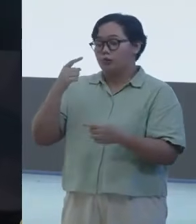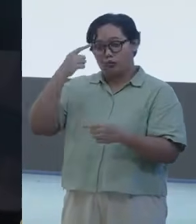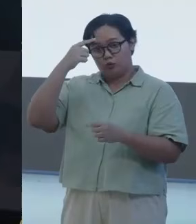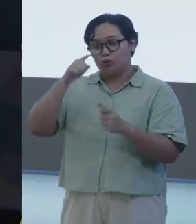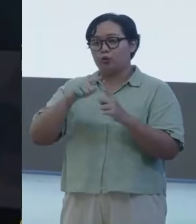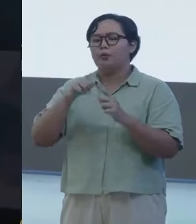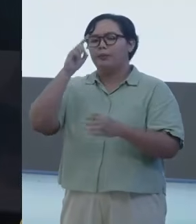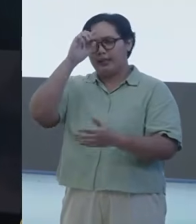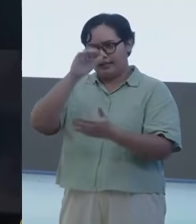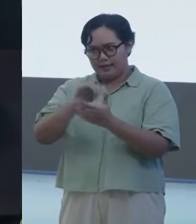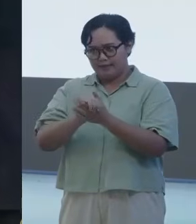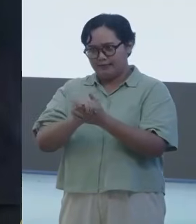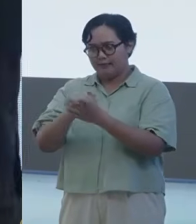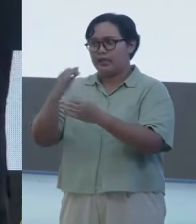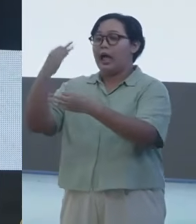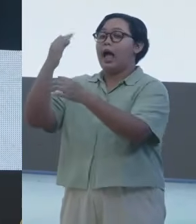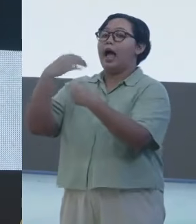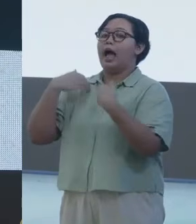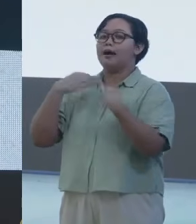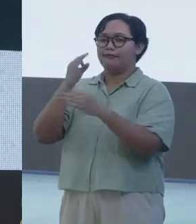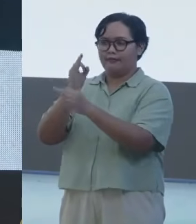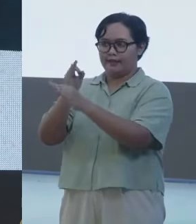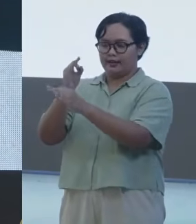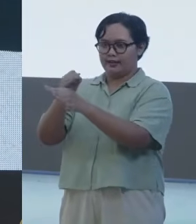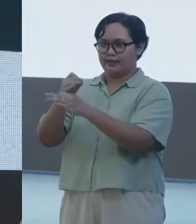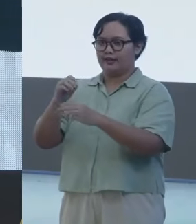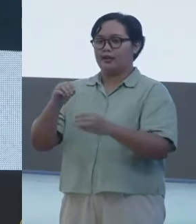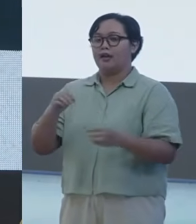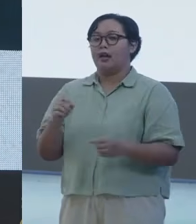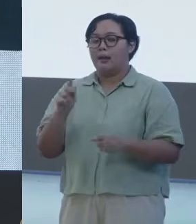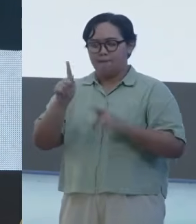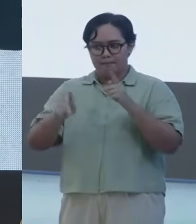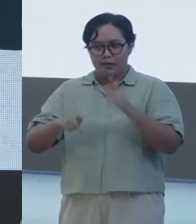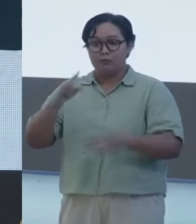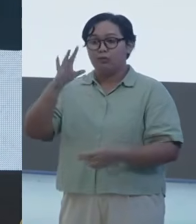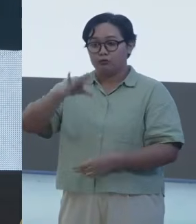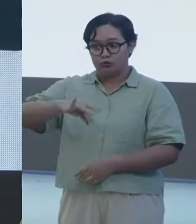manampalataya, ang mga elect ng Panginoon.